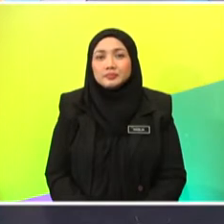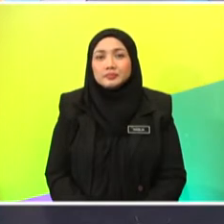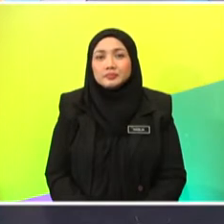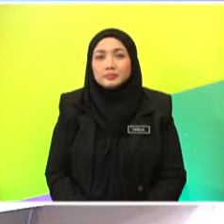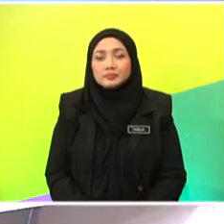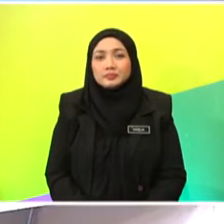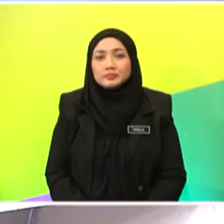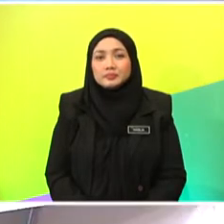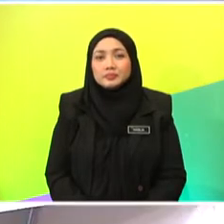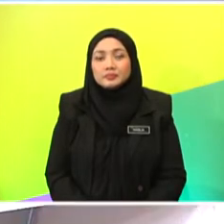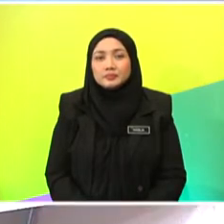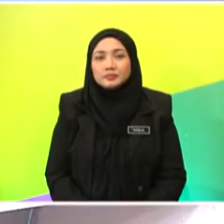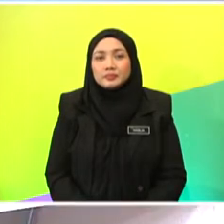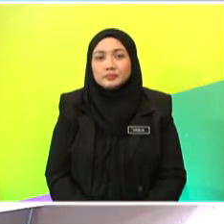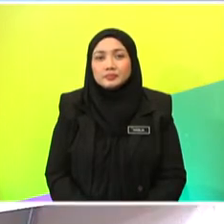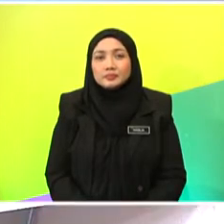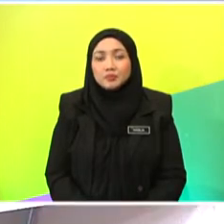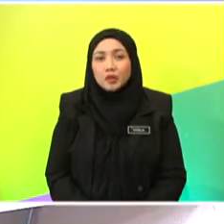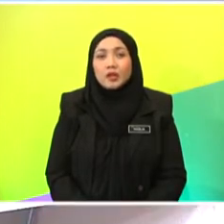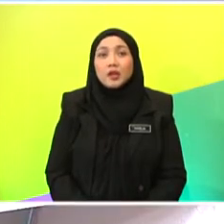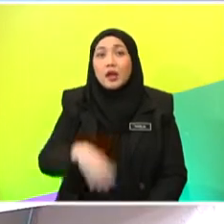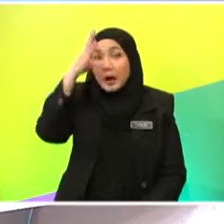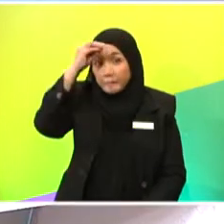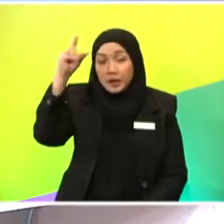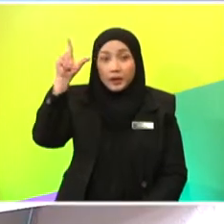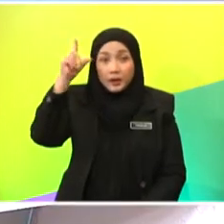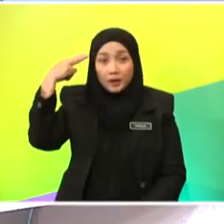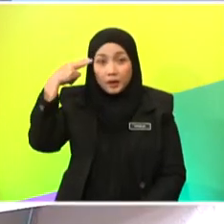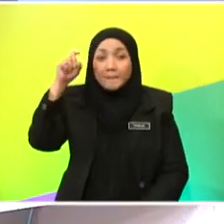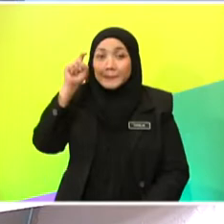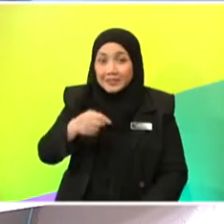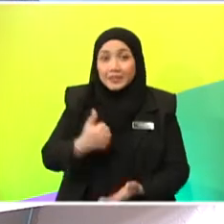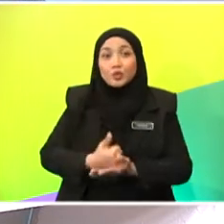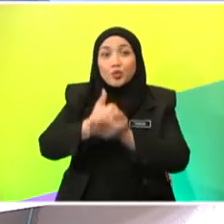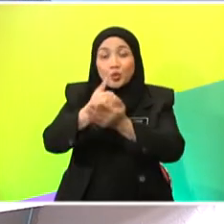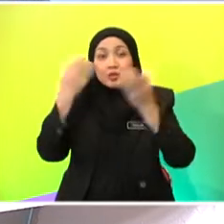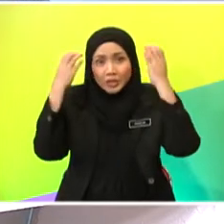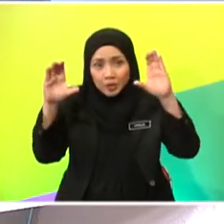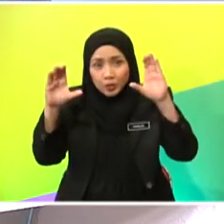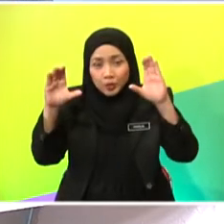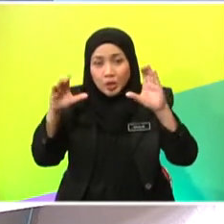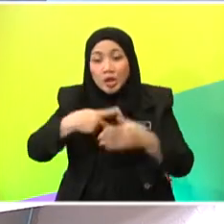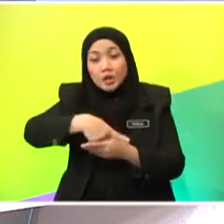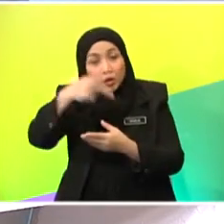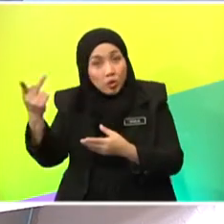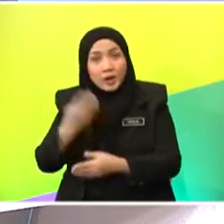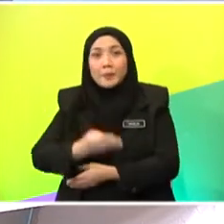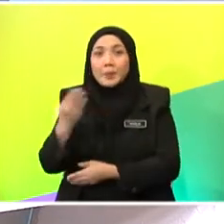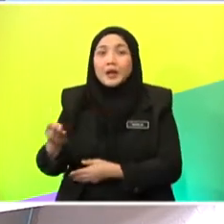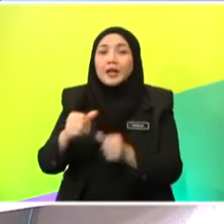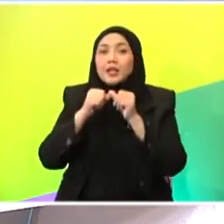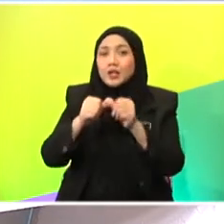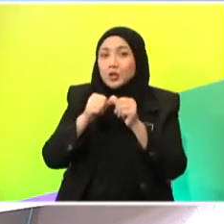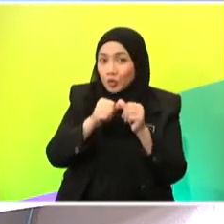Hakim keluarkan Aa barang benci yang ada dalam nih kece Gowa mengikut warna dan masukkan